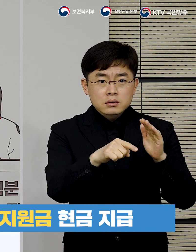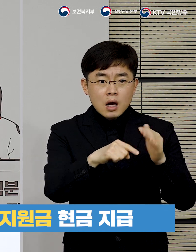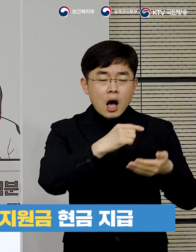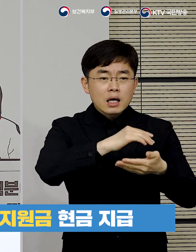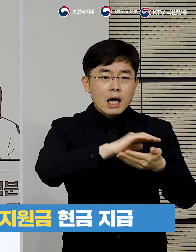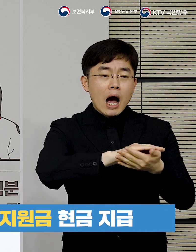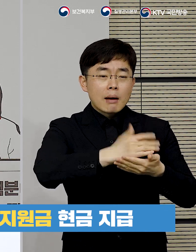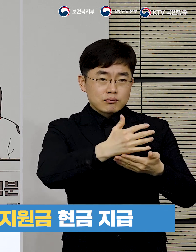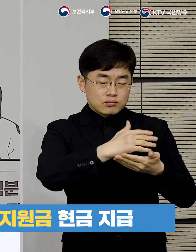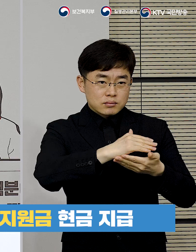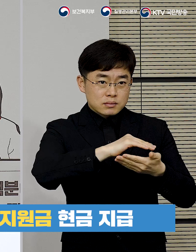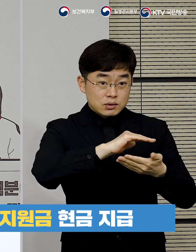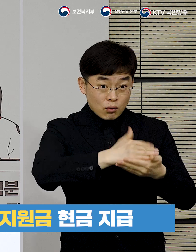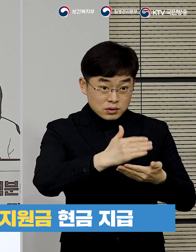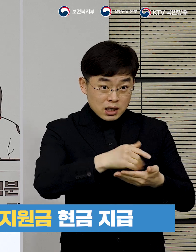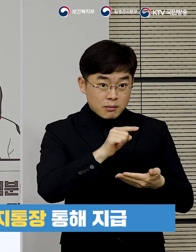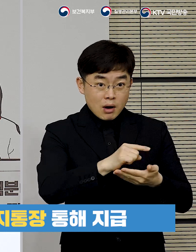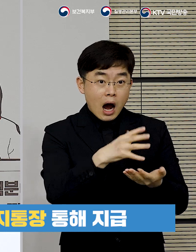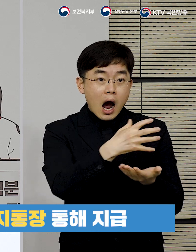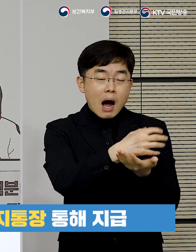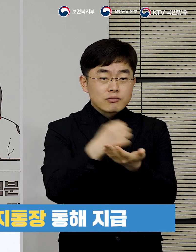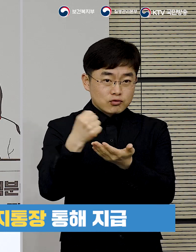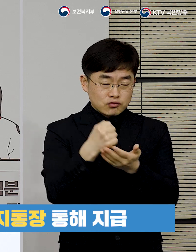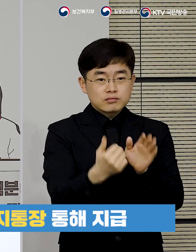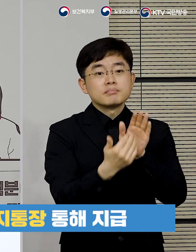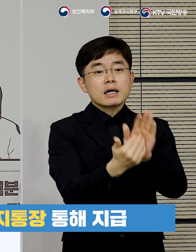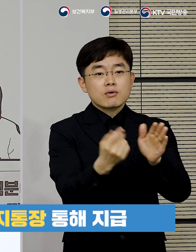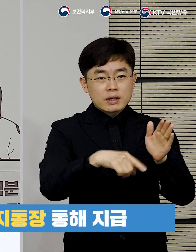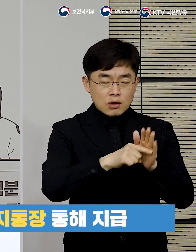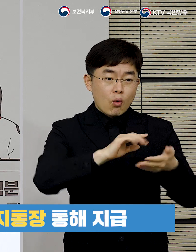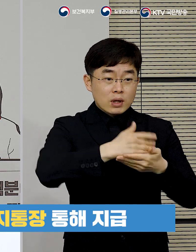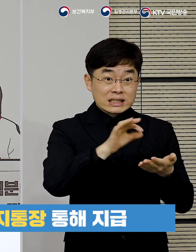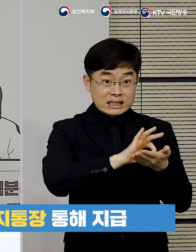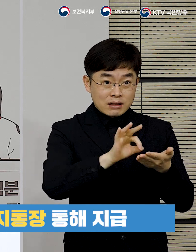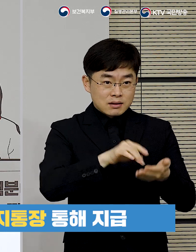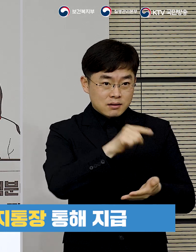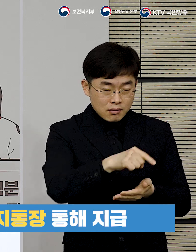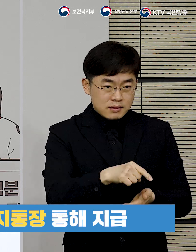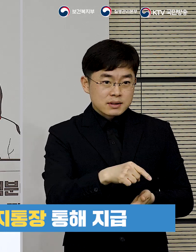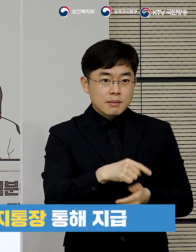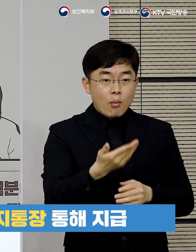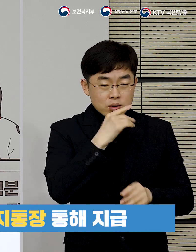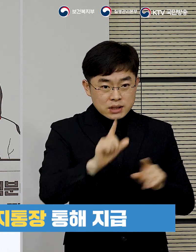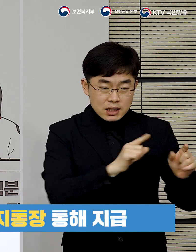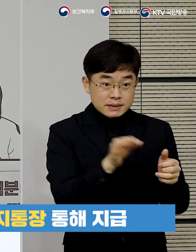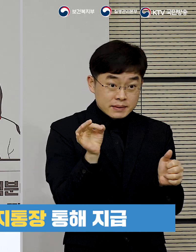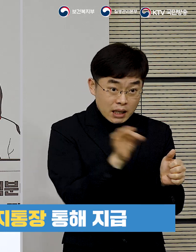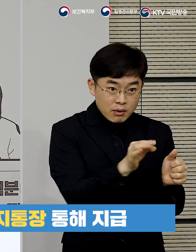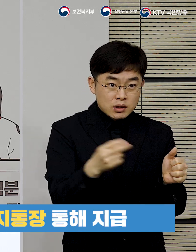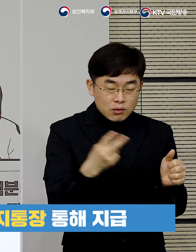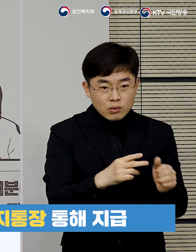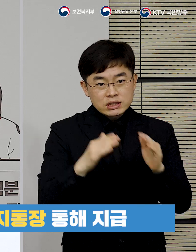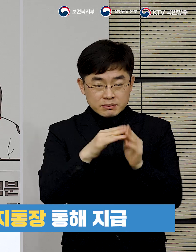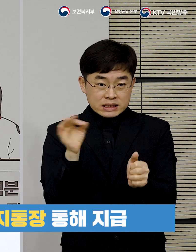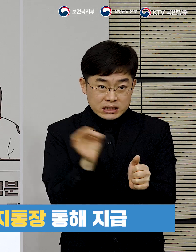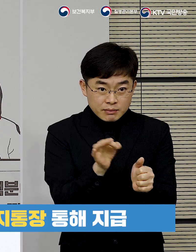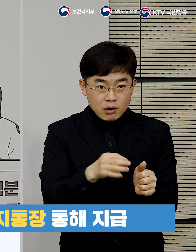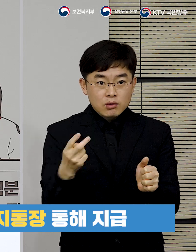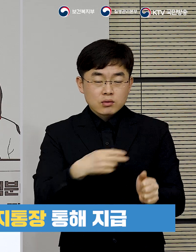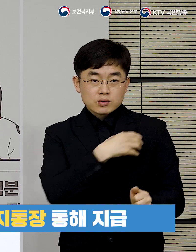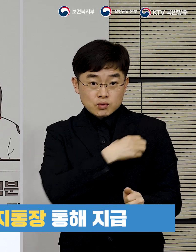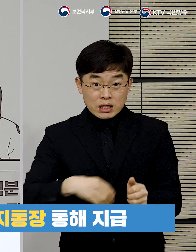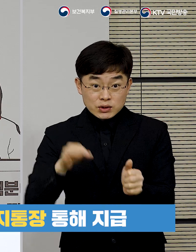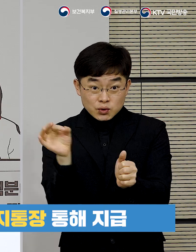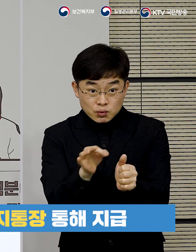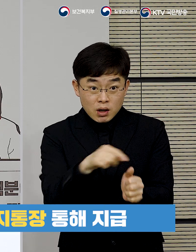압류방지 통장을 사용하고 있습니다. 압류방지 통장에는 생계급여, 기초연금 등 개별 법에서